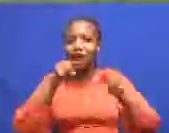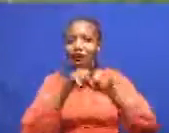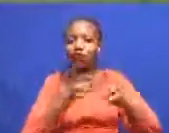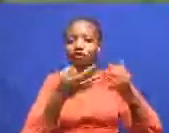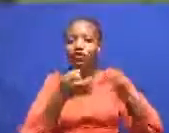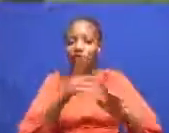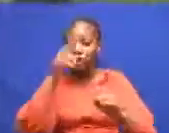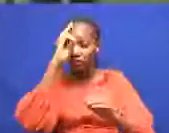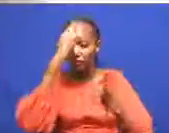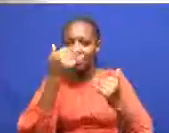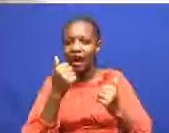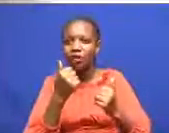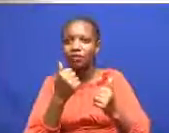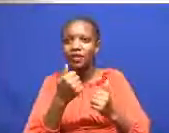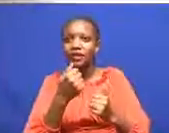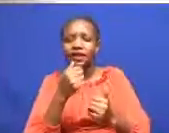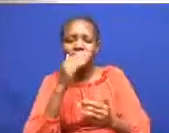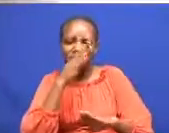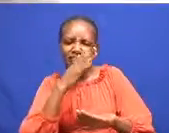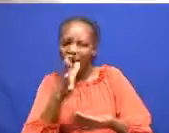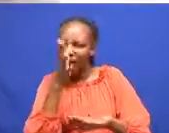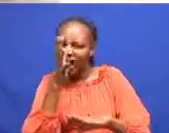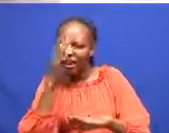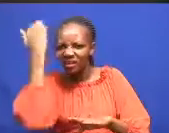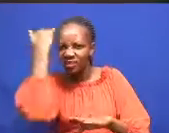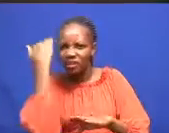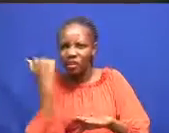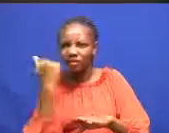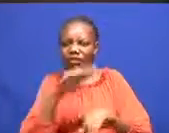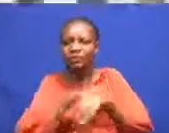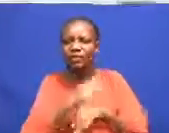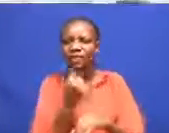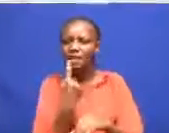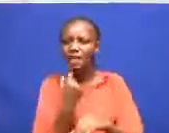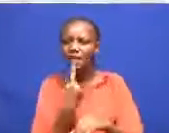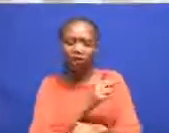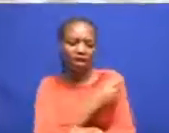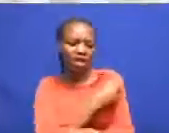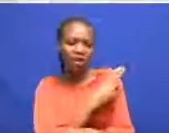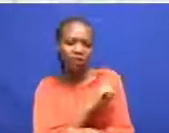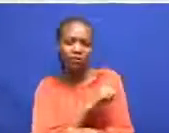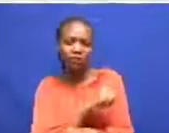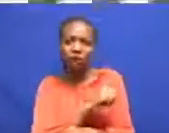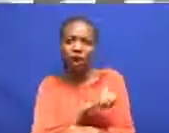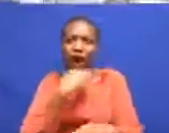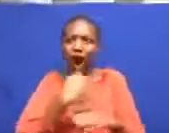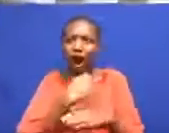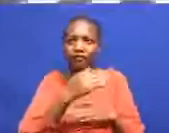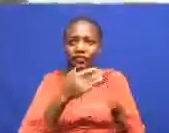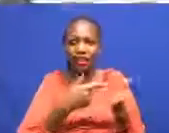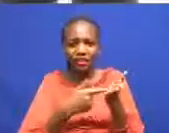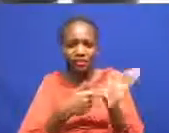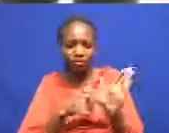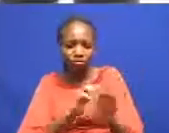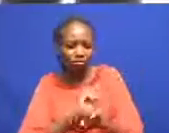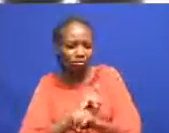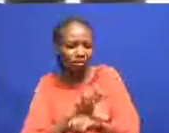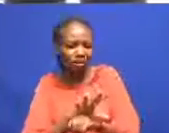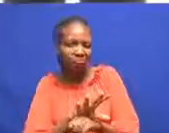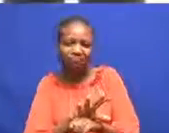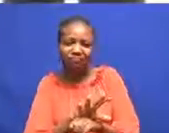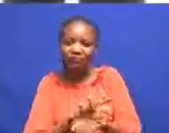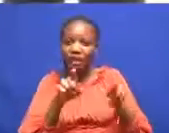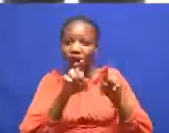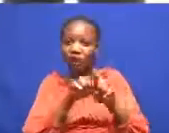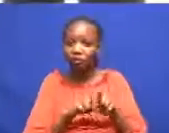anadaiwa kudanganya mahakama kuwa alikuwa akipata matibabu katika hospitali ya mbagadhi baada ya kuonyesha dalili za ugonjwa wa covid-19